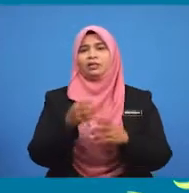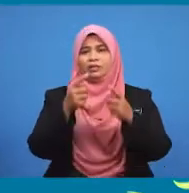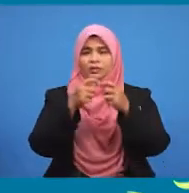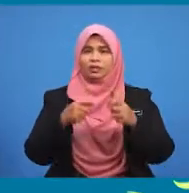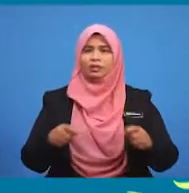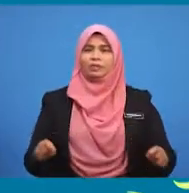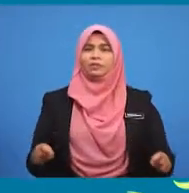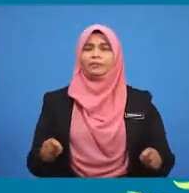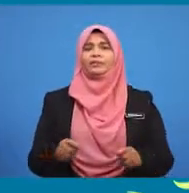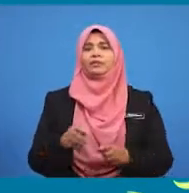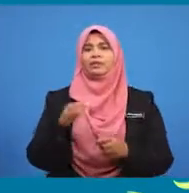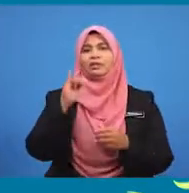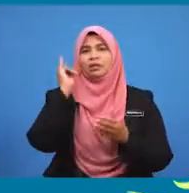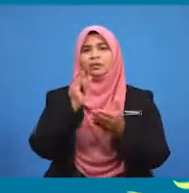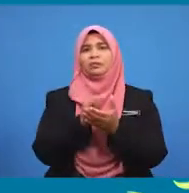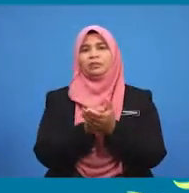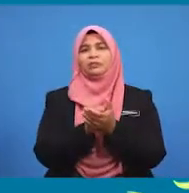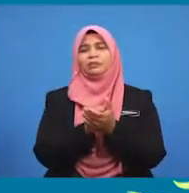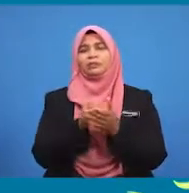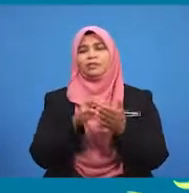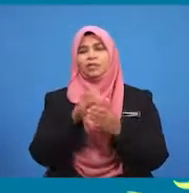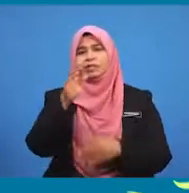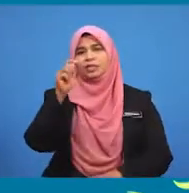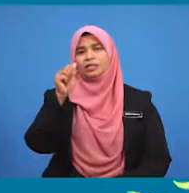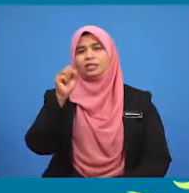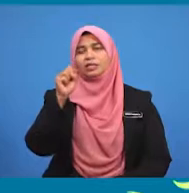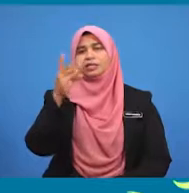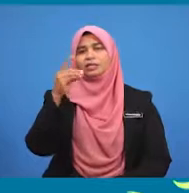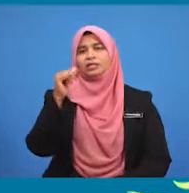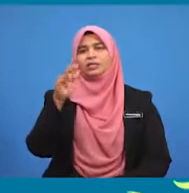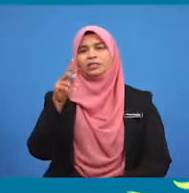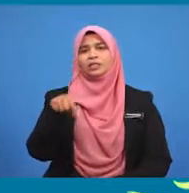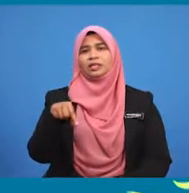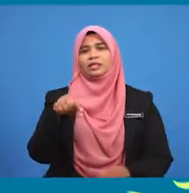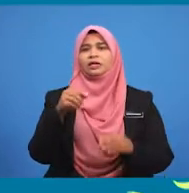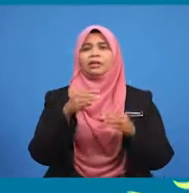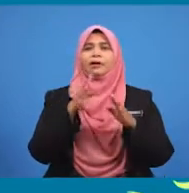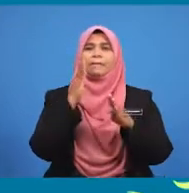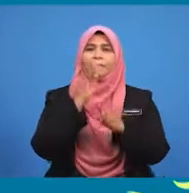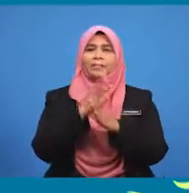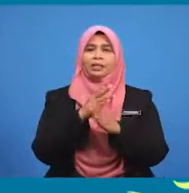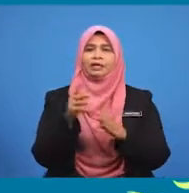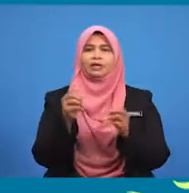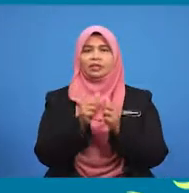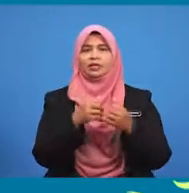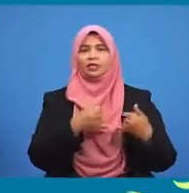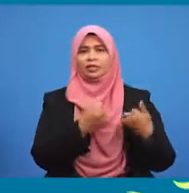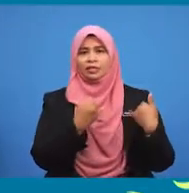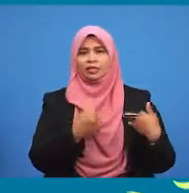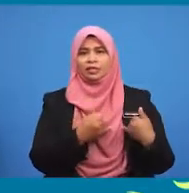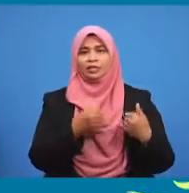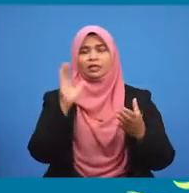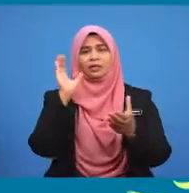Iman bererti tasdik, iaitu membenarkan dengan hati, kepercayaan semata-mata, mengakui